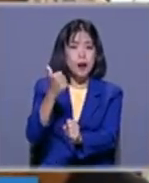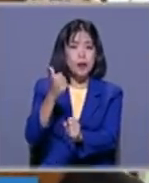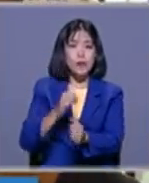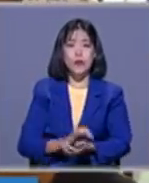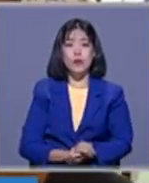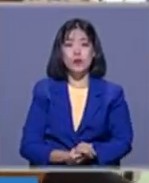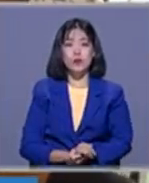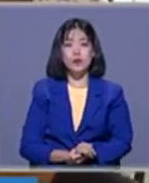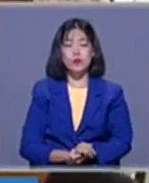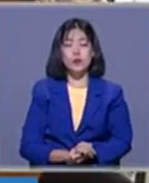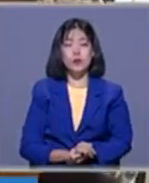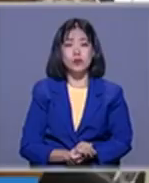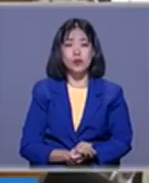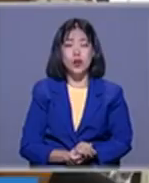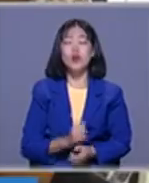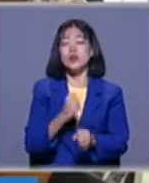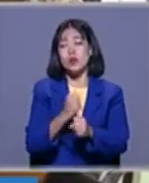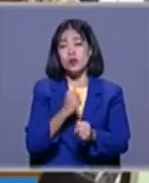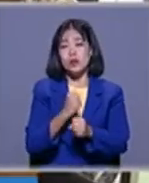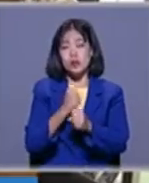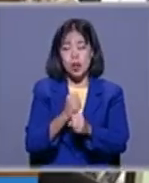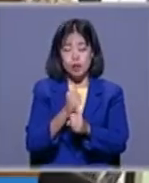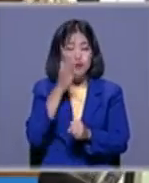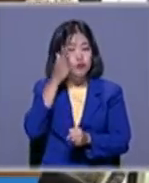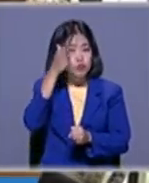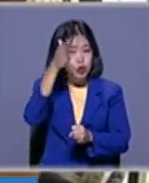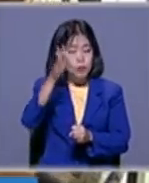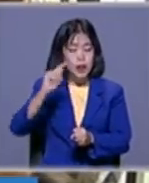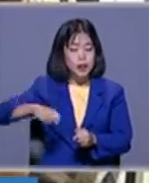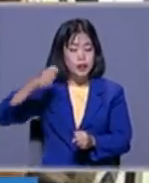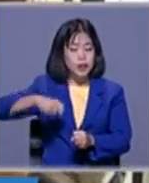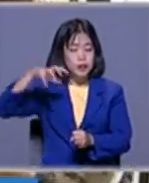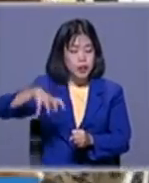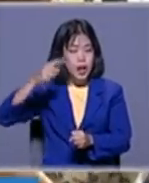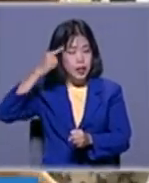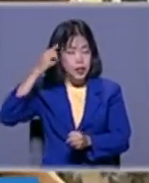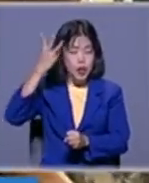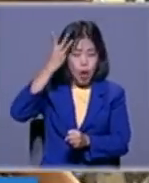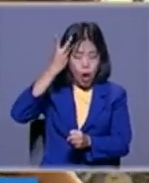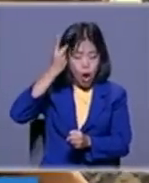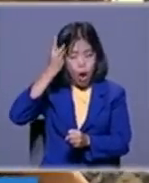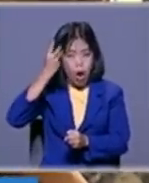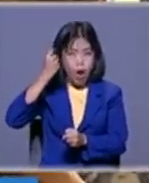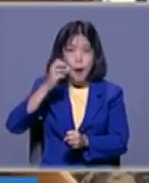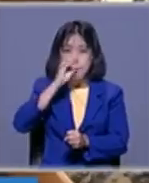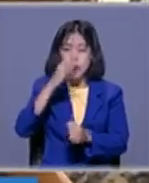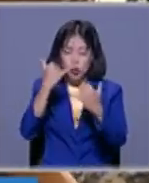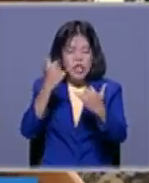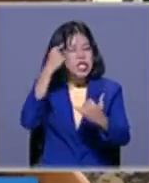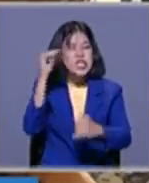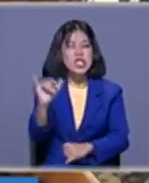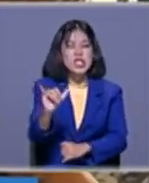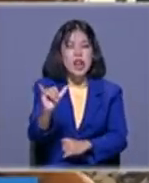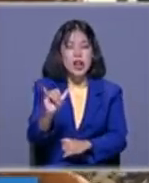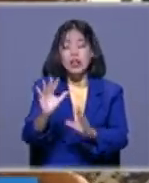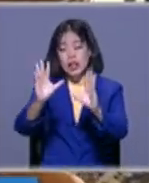ปล่า ไม่หรอกมันก็ต้องเดินไปในระยะเวลานั้นเล่นแต่ศาลเขาจะวินิจฉัยว่าคืออย่าเพิ่งไปกะอะไรเลยนะถ้าศ